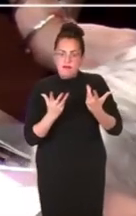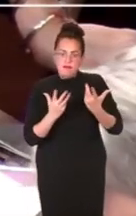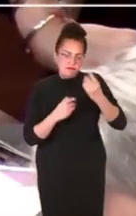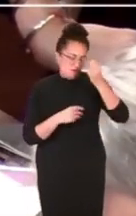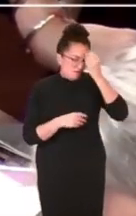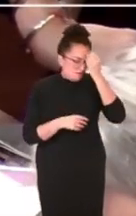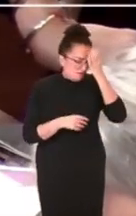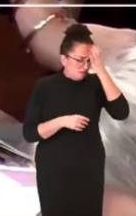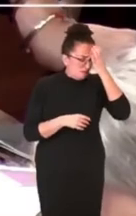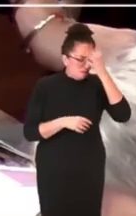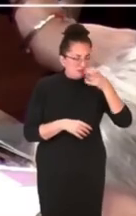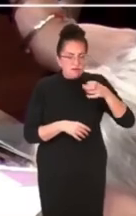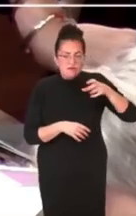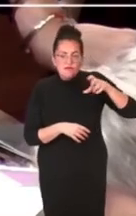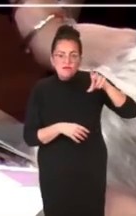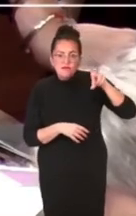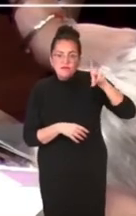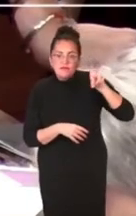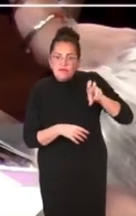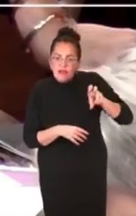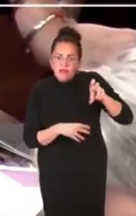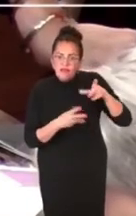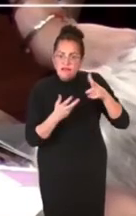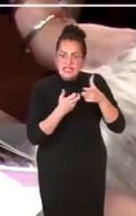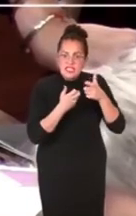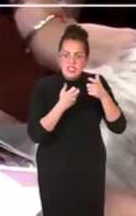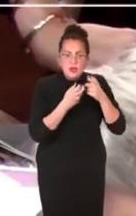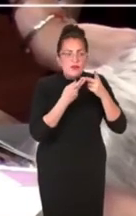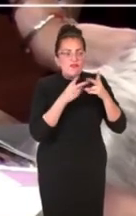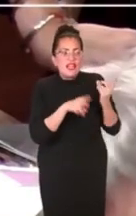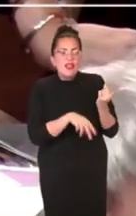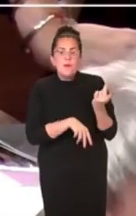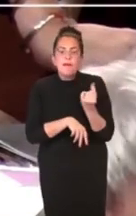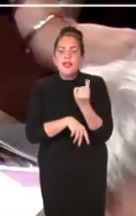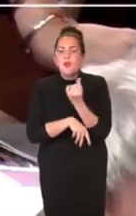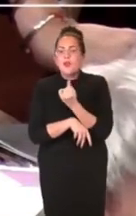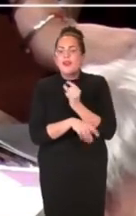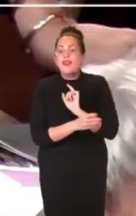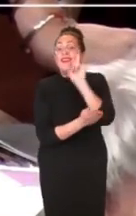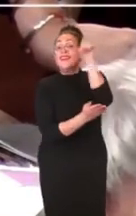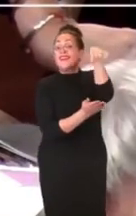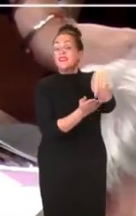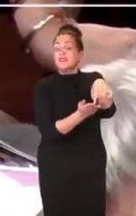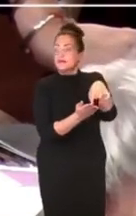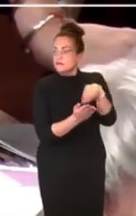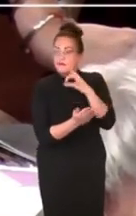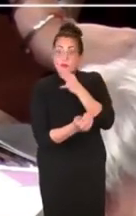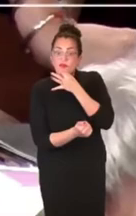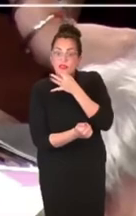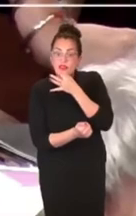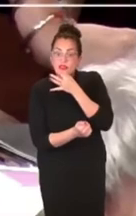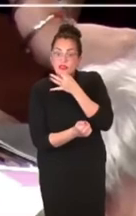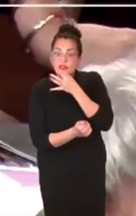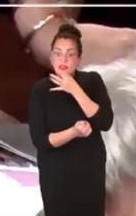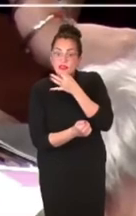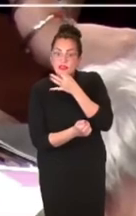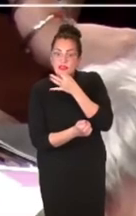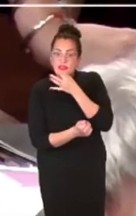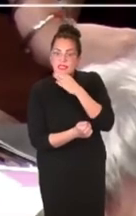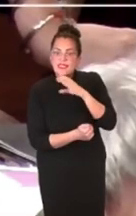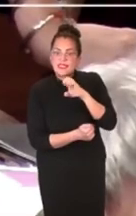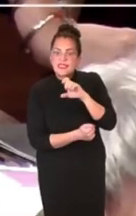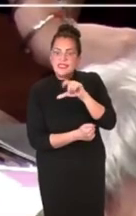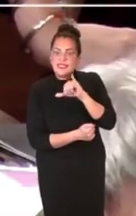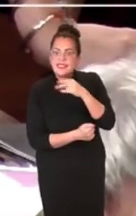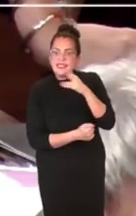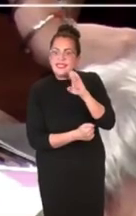écologiques qui se déploient dans nos villes jumelles et partenaires. Je souligne au passage que notre collègue Céline est en ce moment dans une